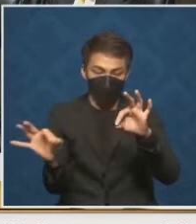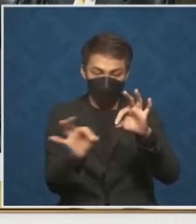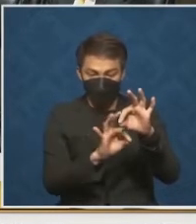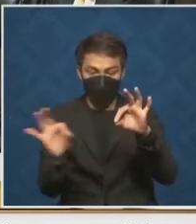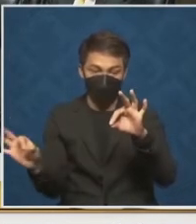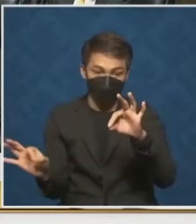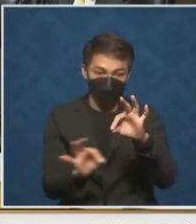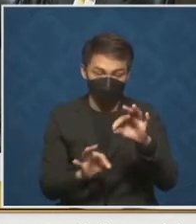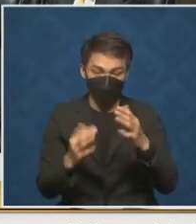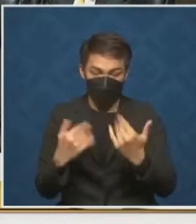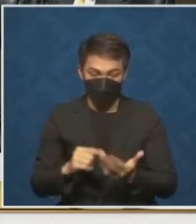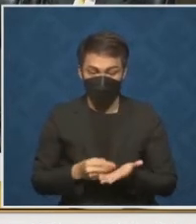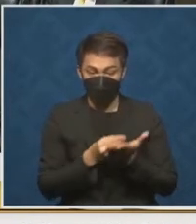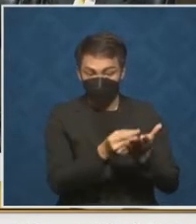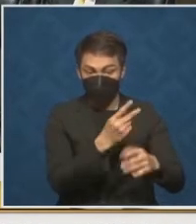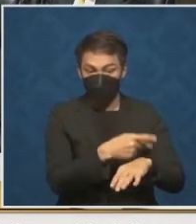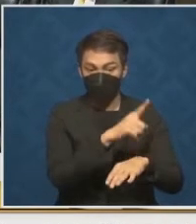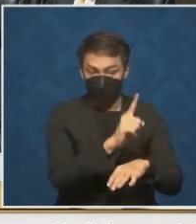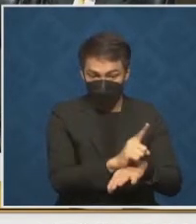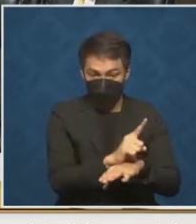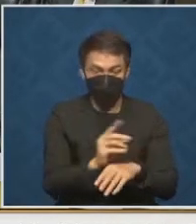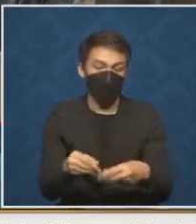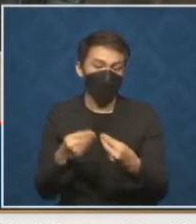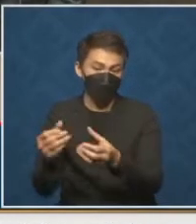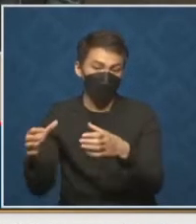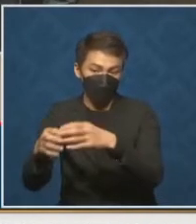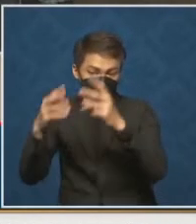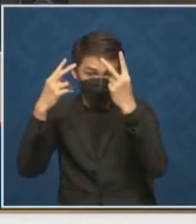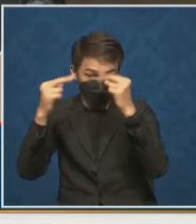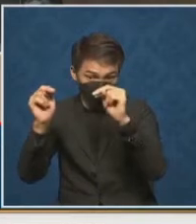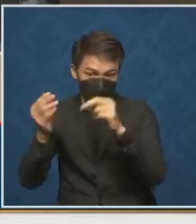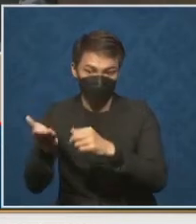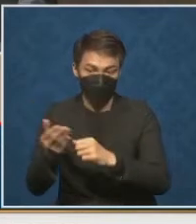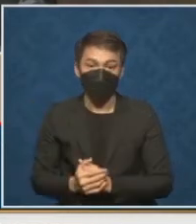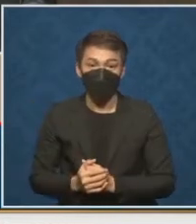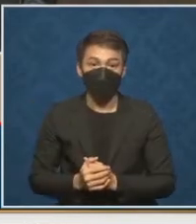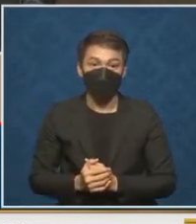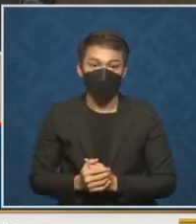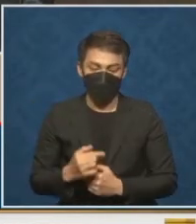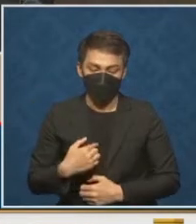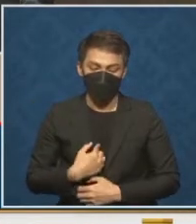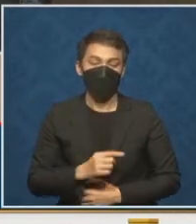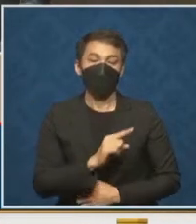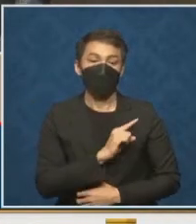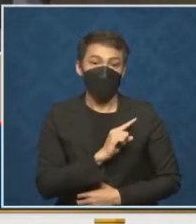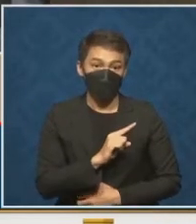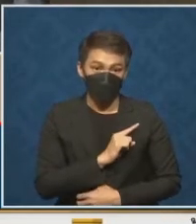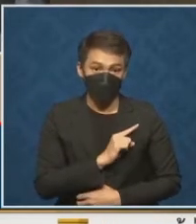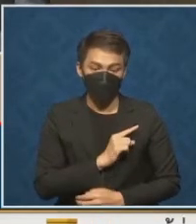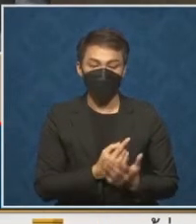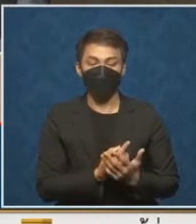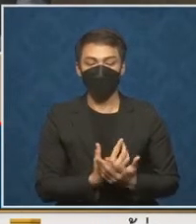ญัตติที่ผมได้อ่านเพื่อแถลงต่อธรรมทานที่ยังขั้นคณะรำตรีและเพื่อนสมาชิก